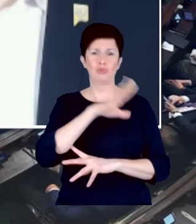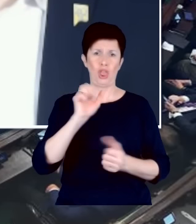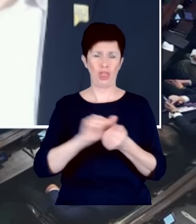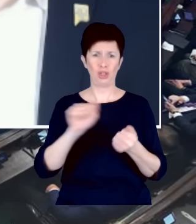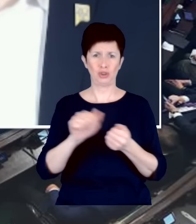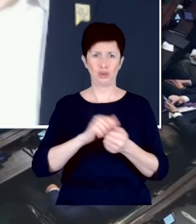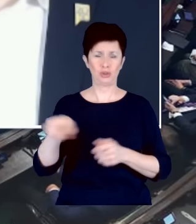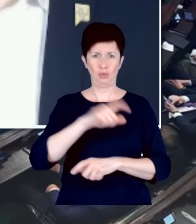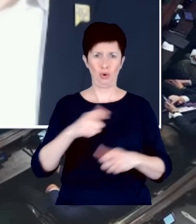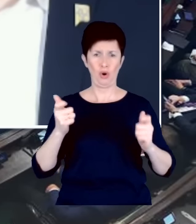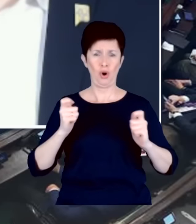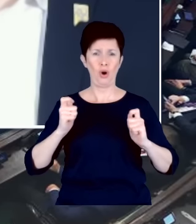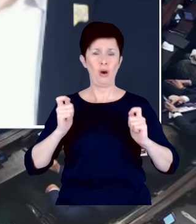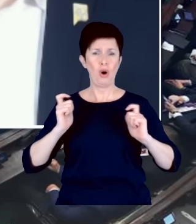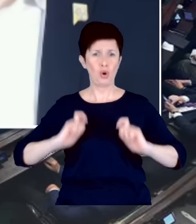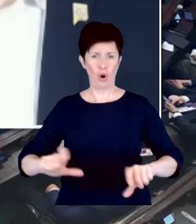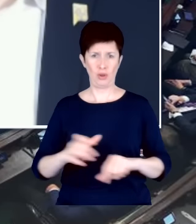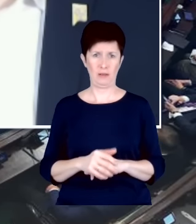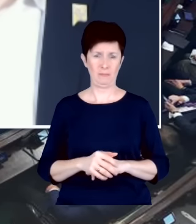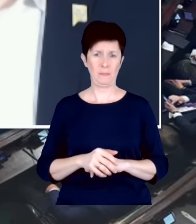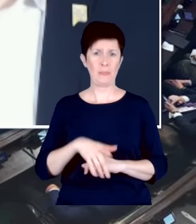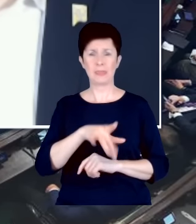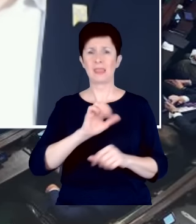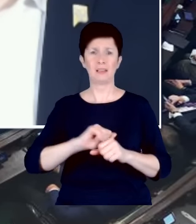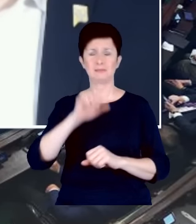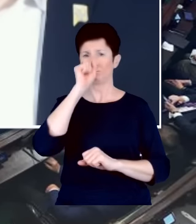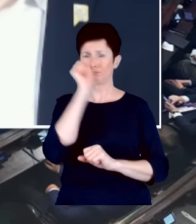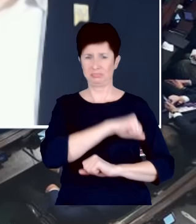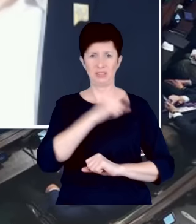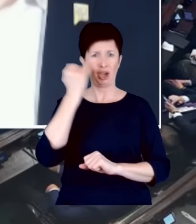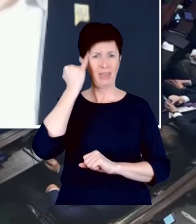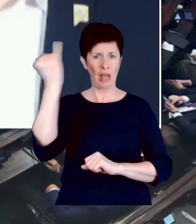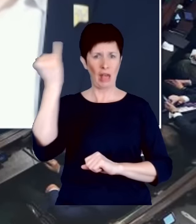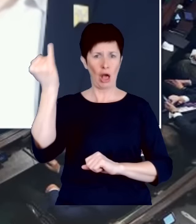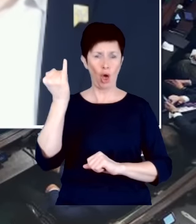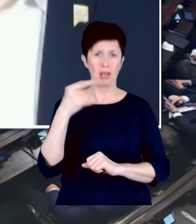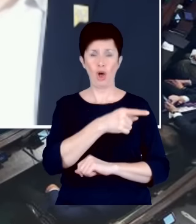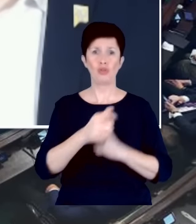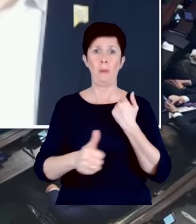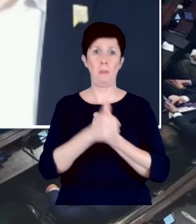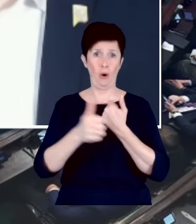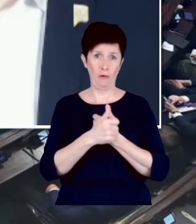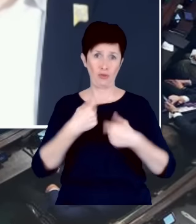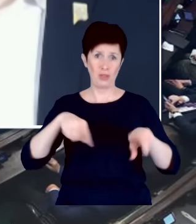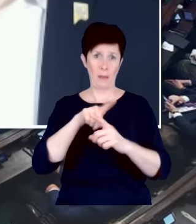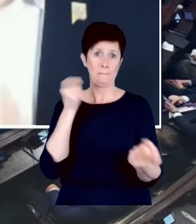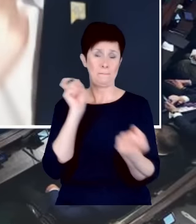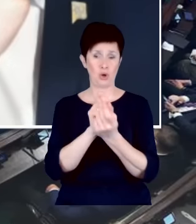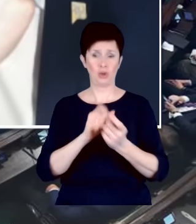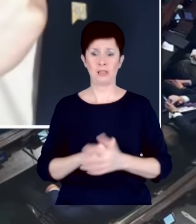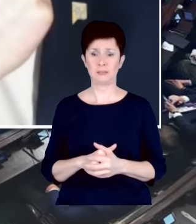lewackiej ideologii, bo nie ma to nic wspólnego z rzeczywistością, która doprowadziła do tych protestów. I uważam, że to nie jest jeszcze